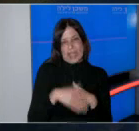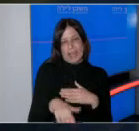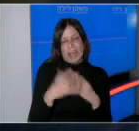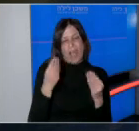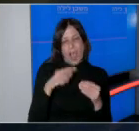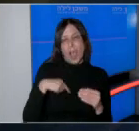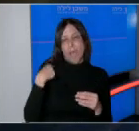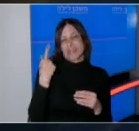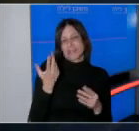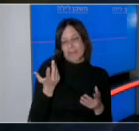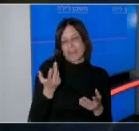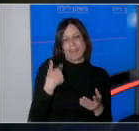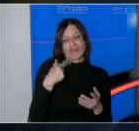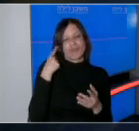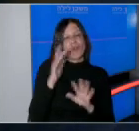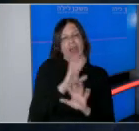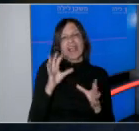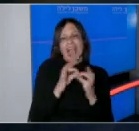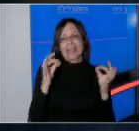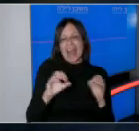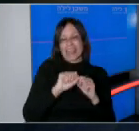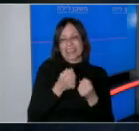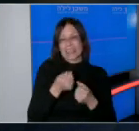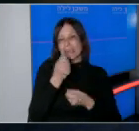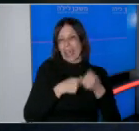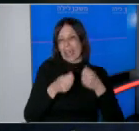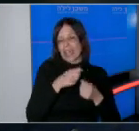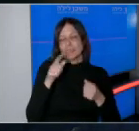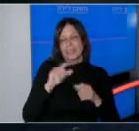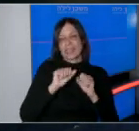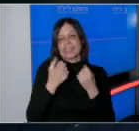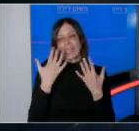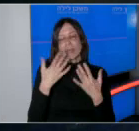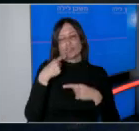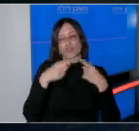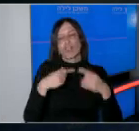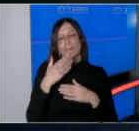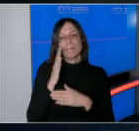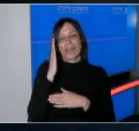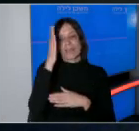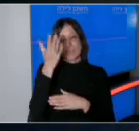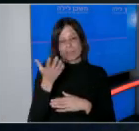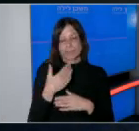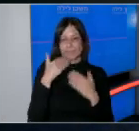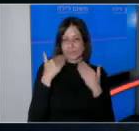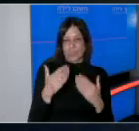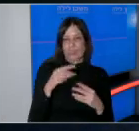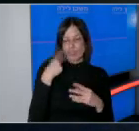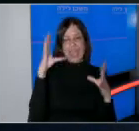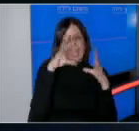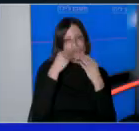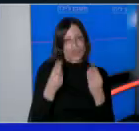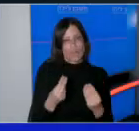זמן, אנחנו כמו ששמענו רק בהתחלה את הנזקים הכלכליים, זה נזק לכמה שנים קדימה. כן, תודה רבה לך, שיהיה לך ערב